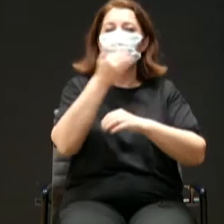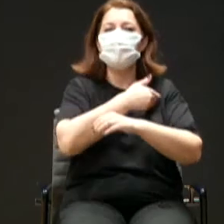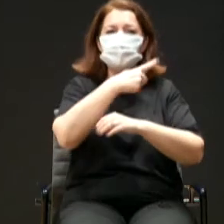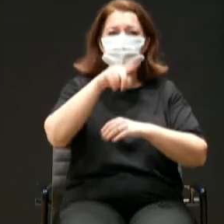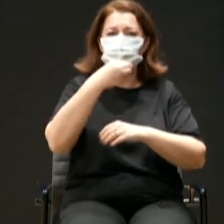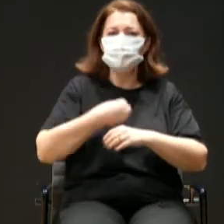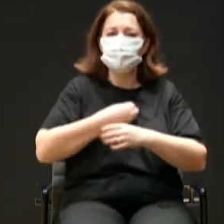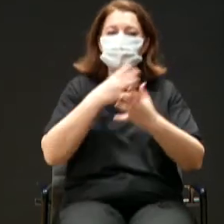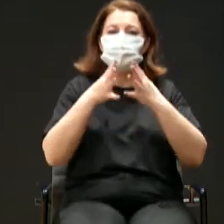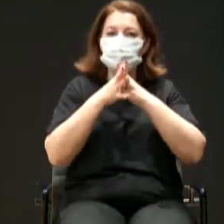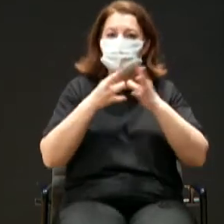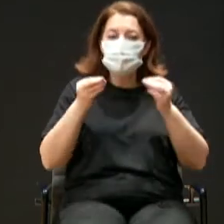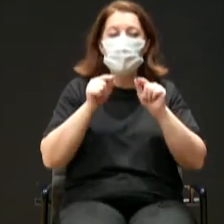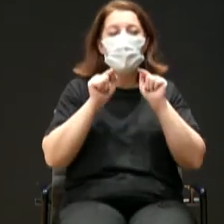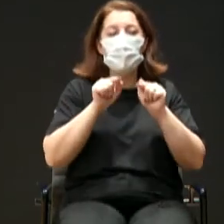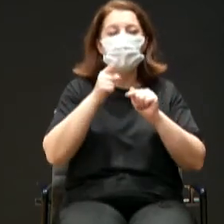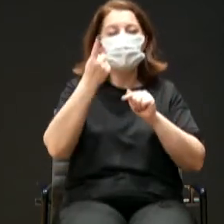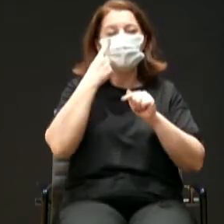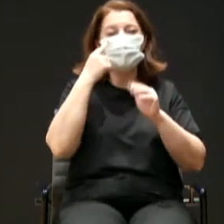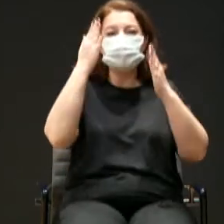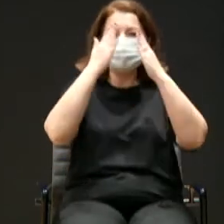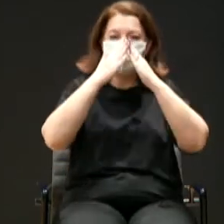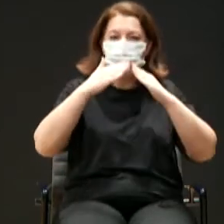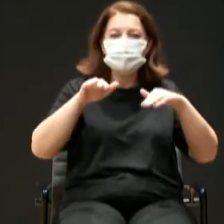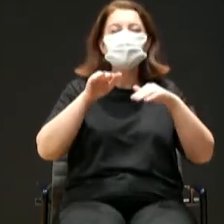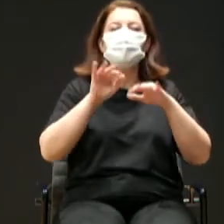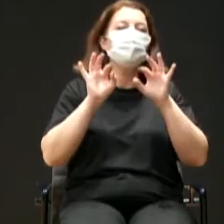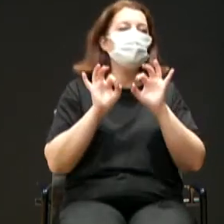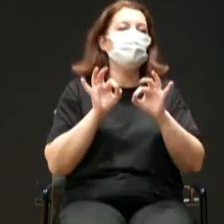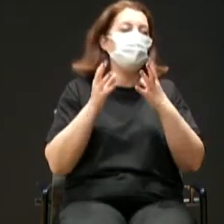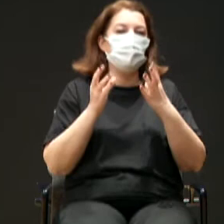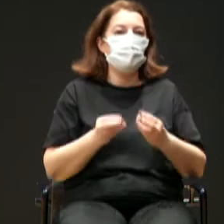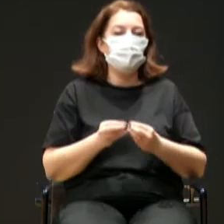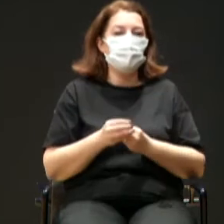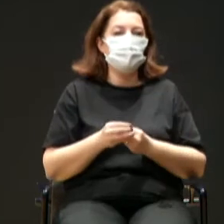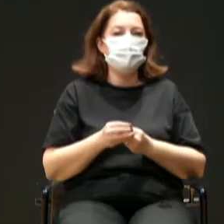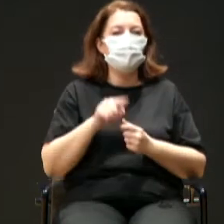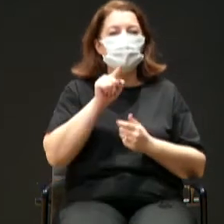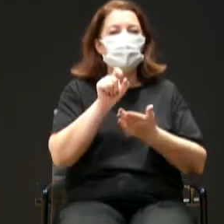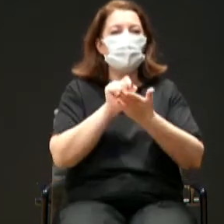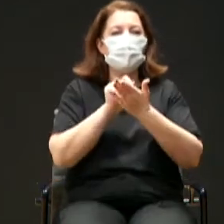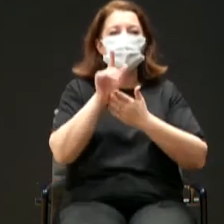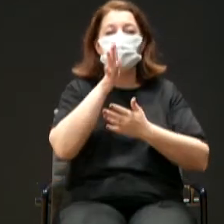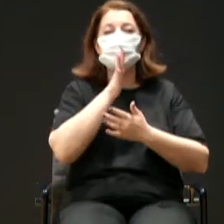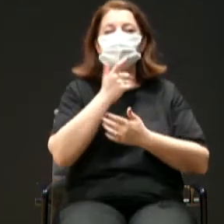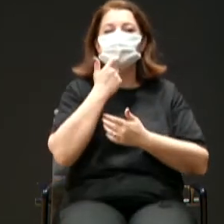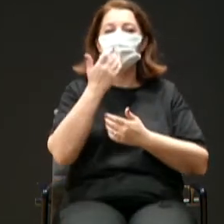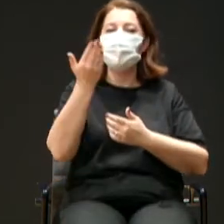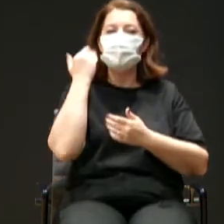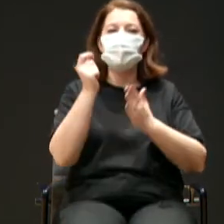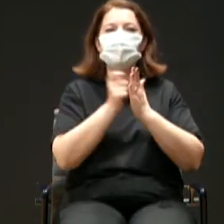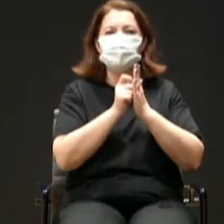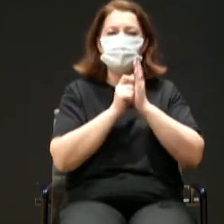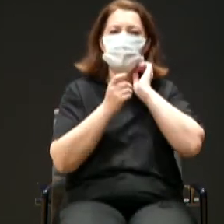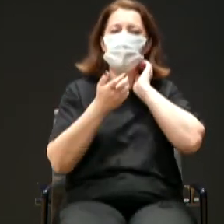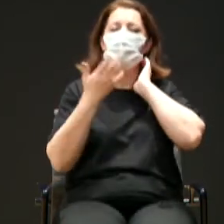olur, böylece devletin yıkılması mukadder ve kaçınılmaz hale gelir. Bu mektup 500 sene önce yazılmış, hala